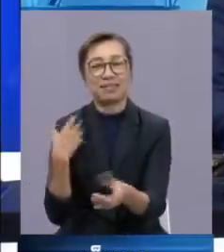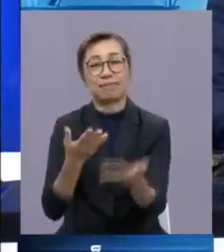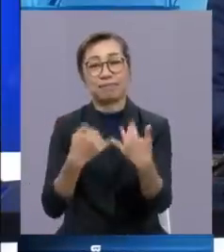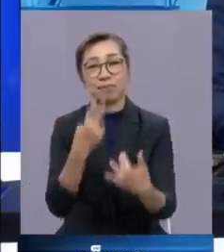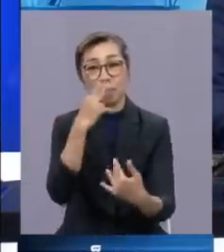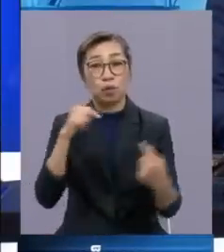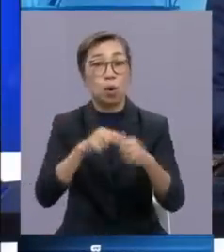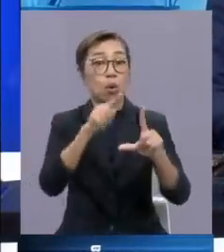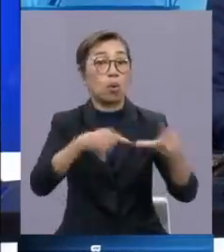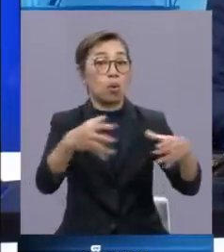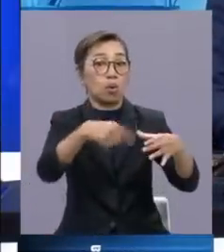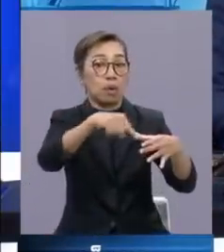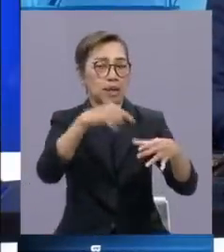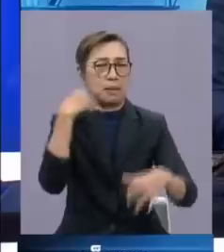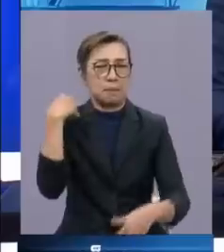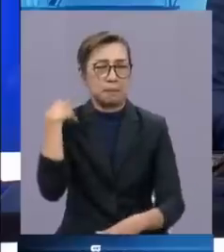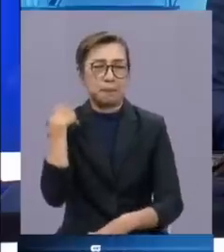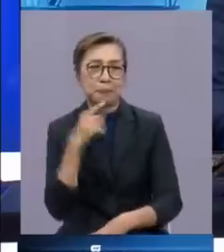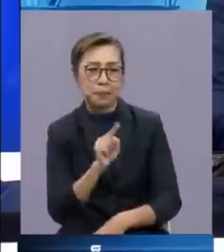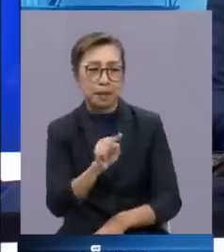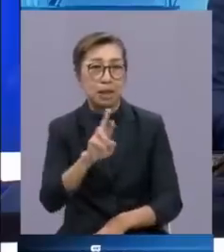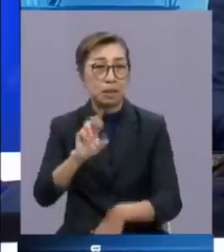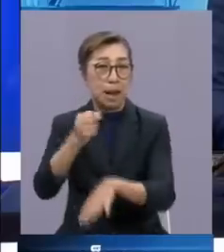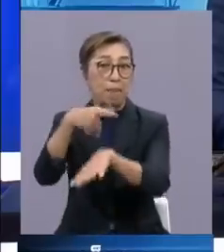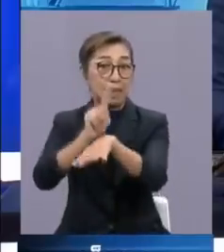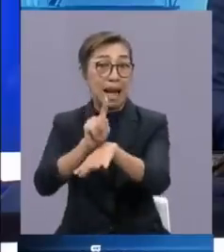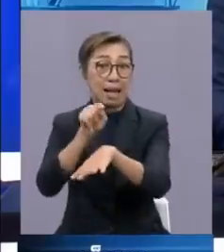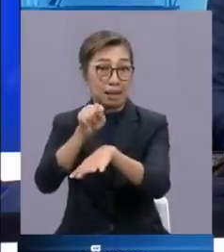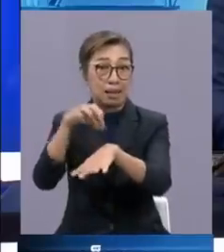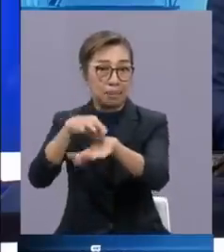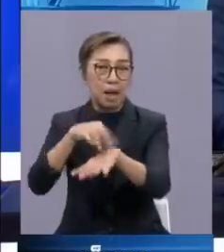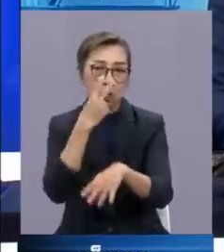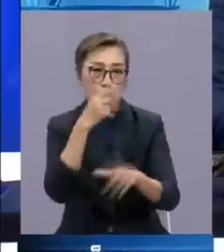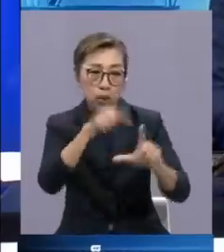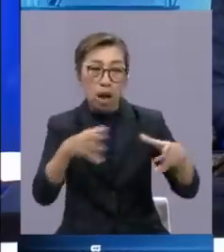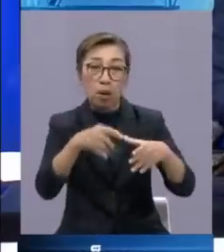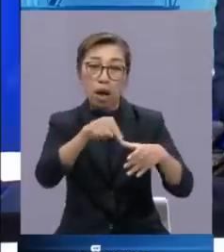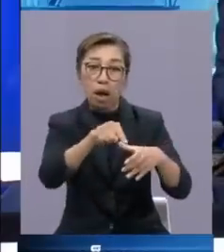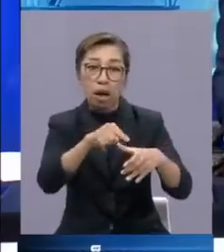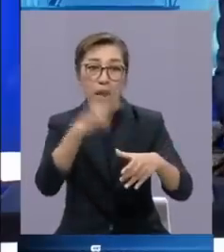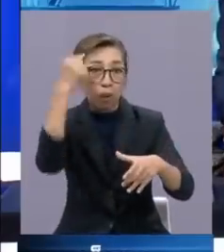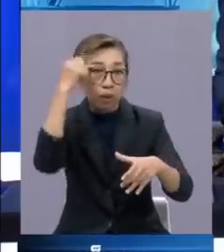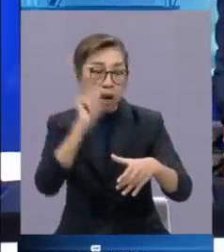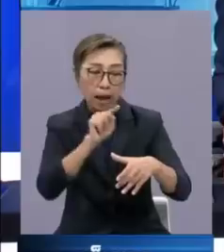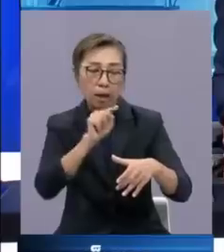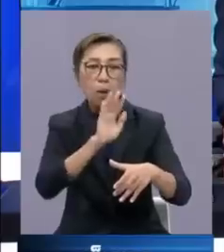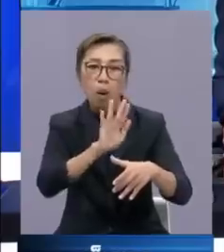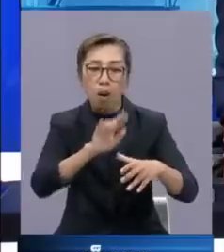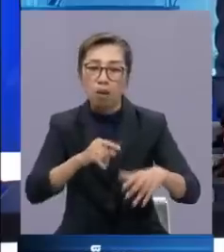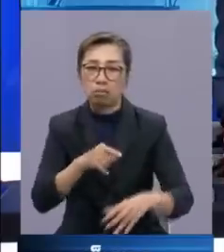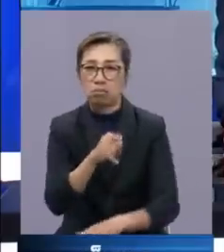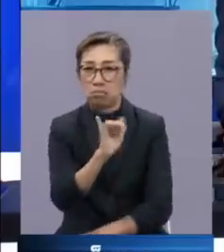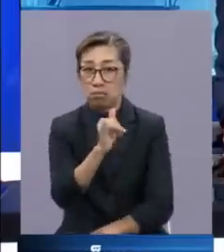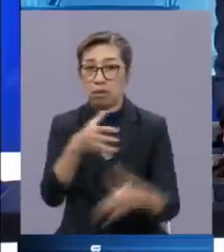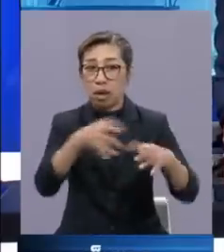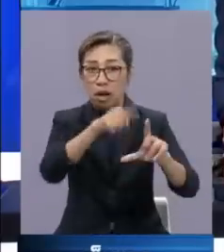ไหวหนึ่งของทางก้าวไกลกันหน่อยโดยเฉพาะอย่างยิ่งเรื่องของประธานสภาเนี่ยนะครับก็ต้องจับตากันถ้าในมุมของทางก้าวไกลเองเนี่ยก็วิเคราะห์ก็มองกันว่าโอ้เขาก็